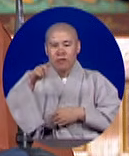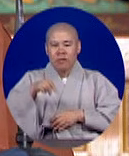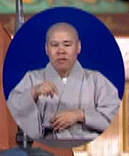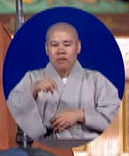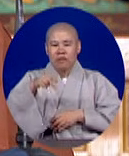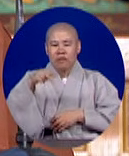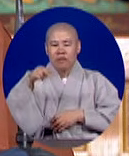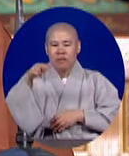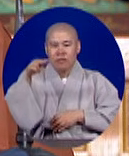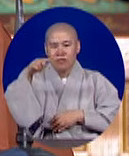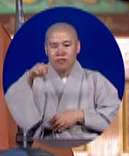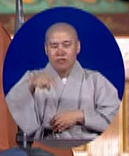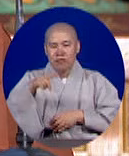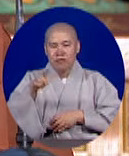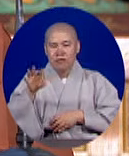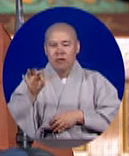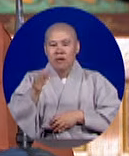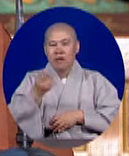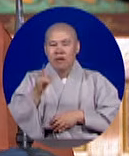수상행 요거는